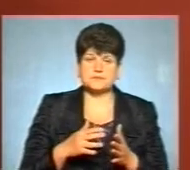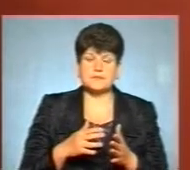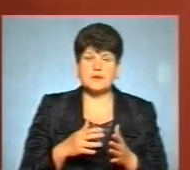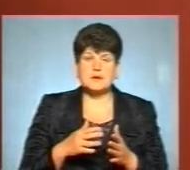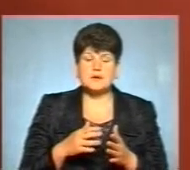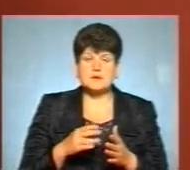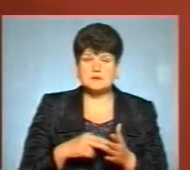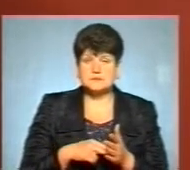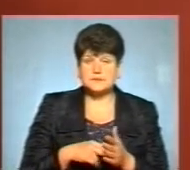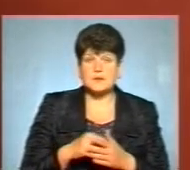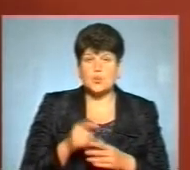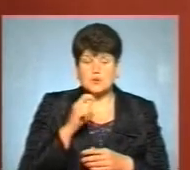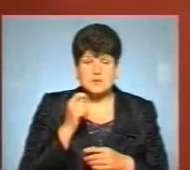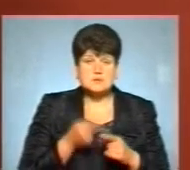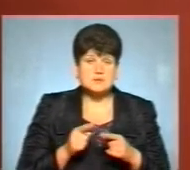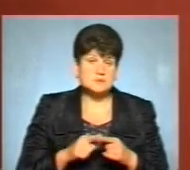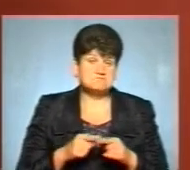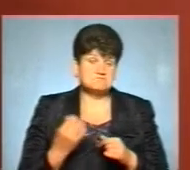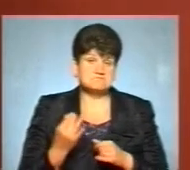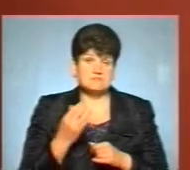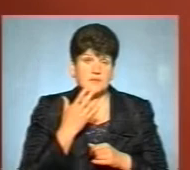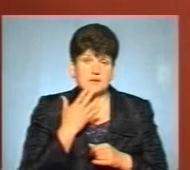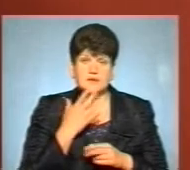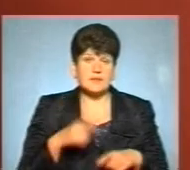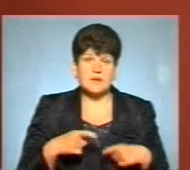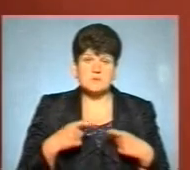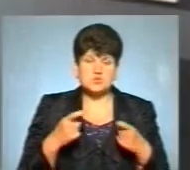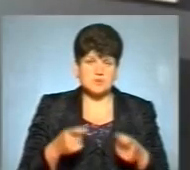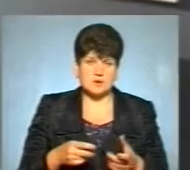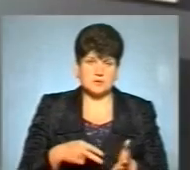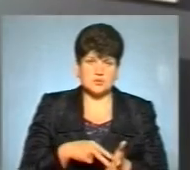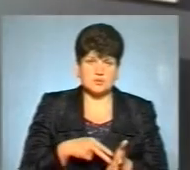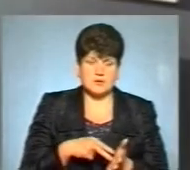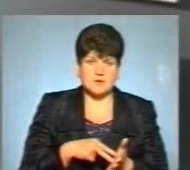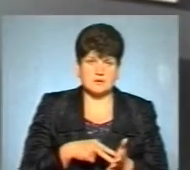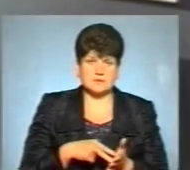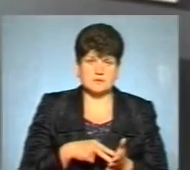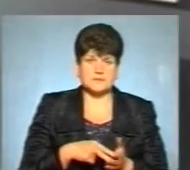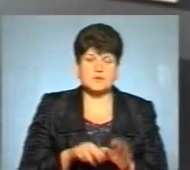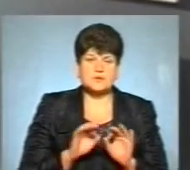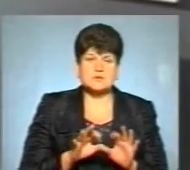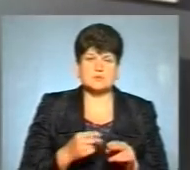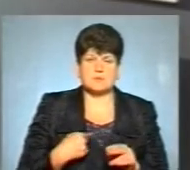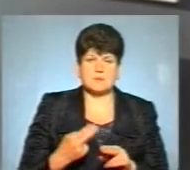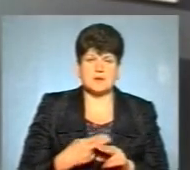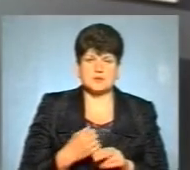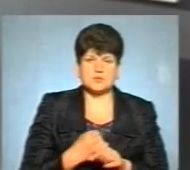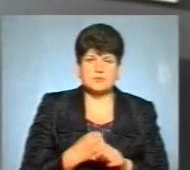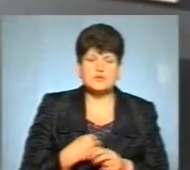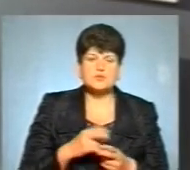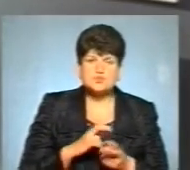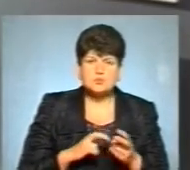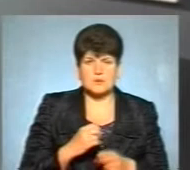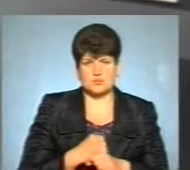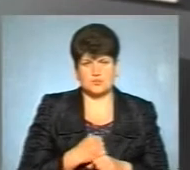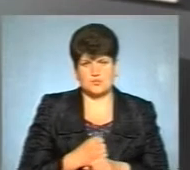українці – це така цікава нація, які не йдуть, не біжать ставати і розказувати, що ми безробітні. Вони шукають завжди роботу.